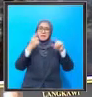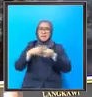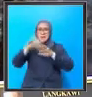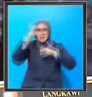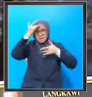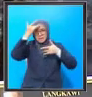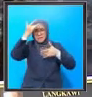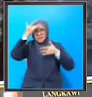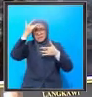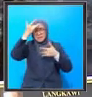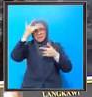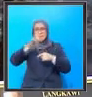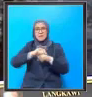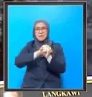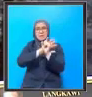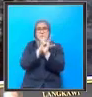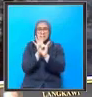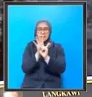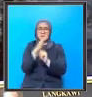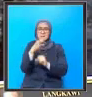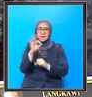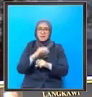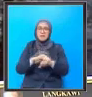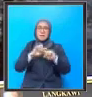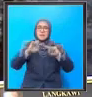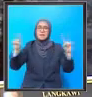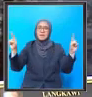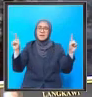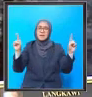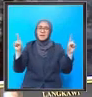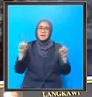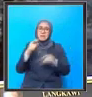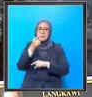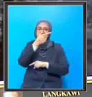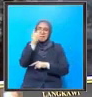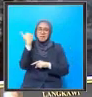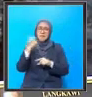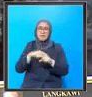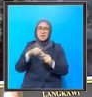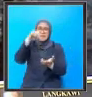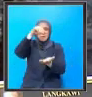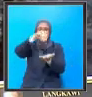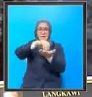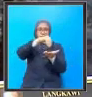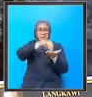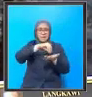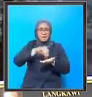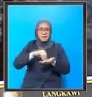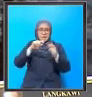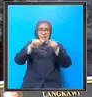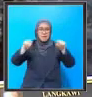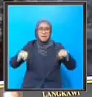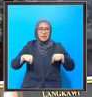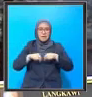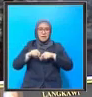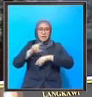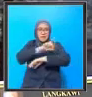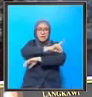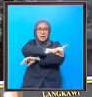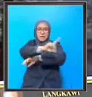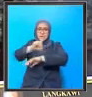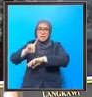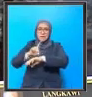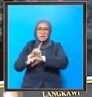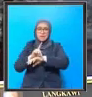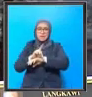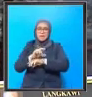penyakit komik 19 ini tetapi oleh karena banyak tempat di daratan nah